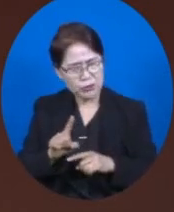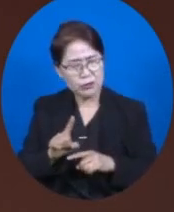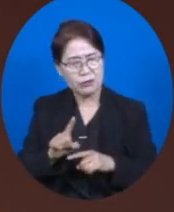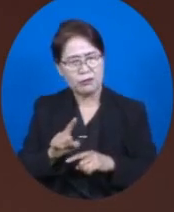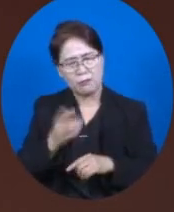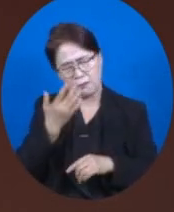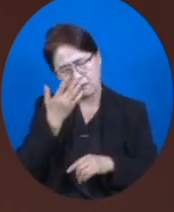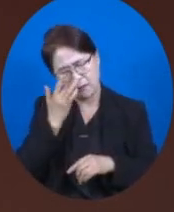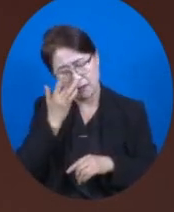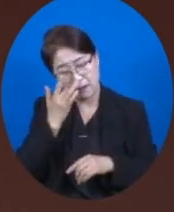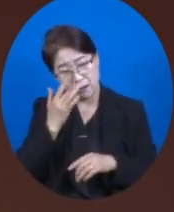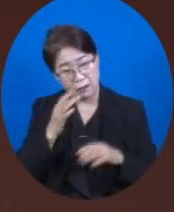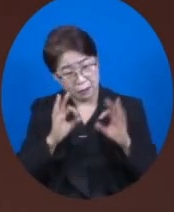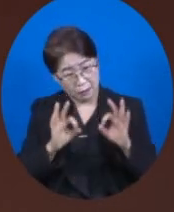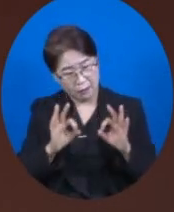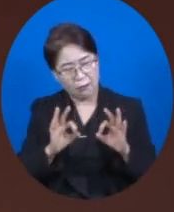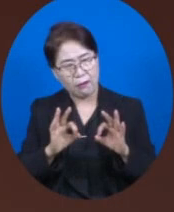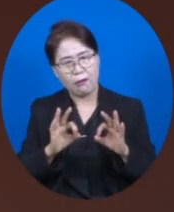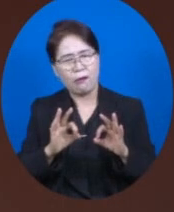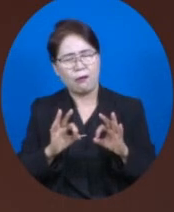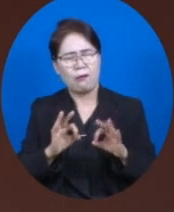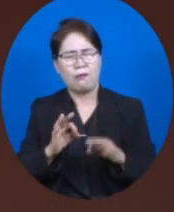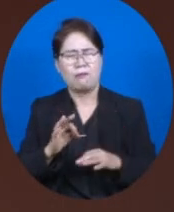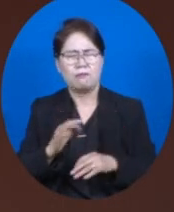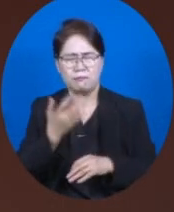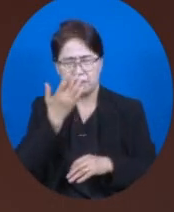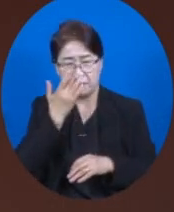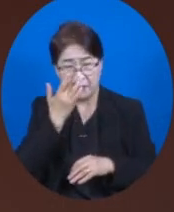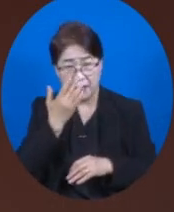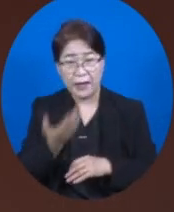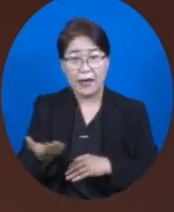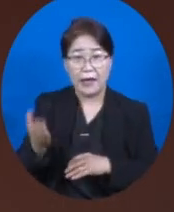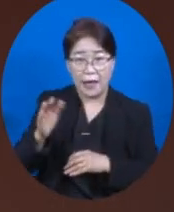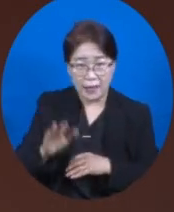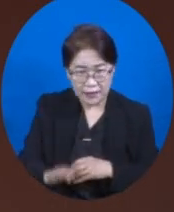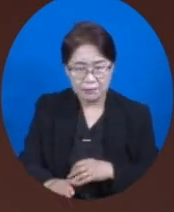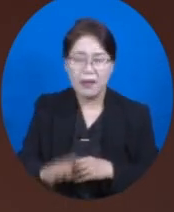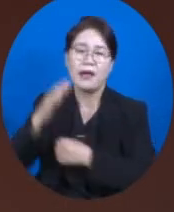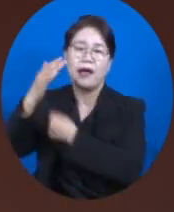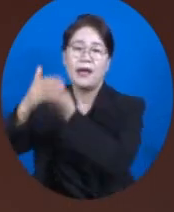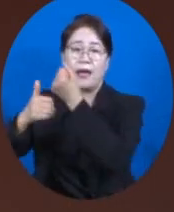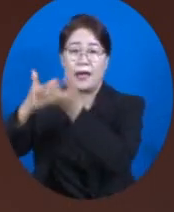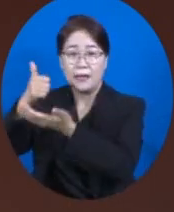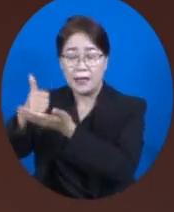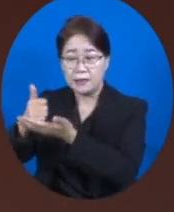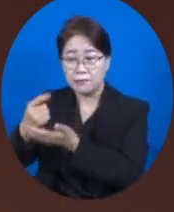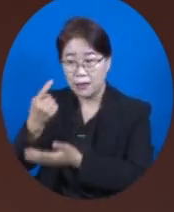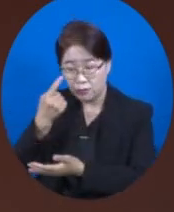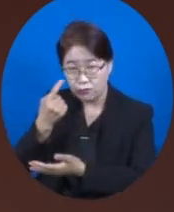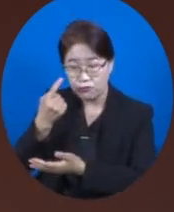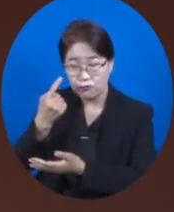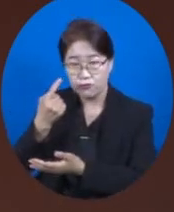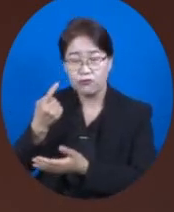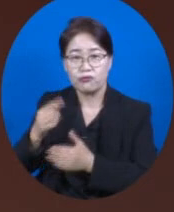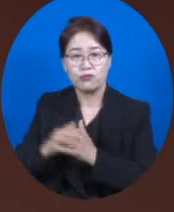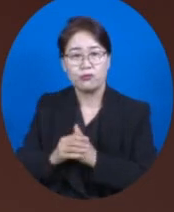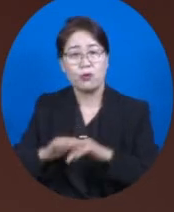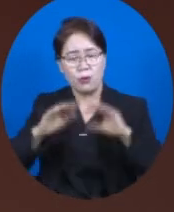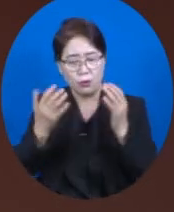내가 보지 않을 때 내게 하는 말이 무엇인지 모르잖아요 그런데 하나님의 눈은